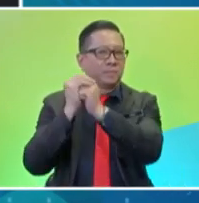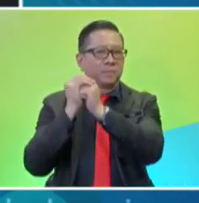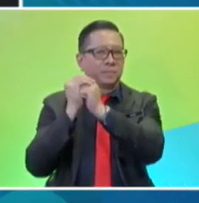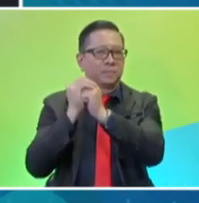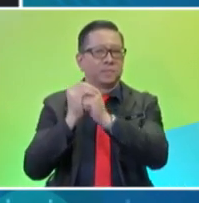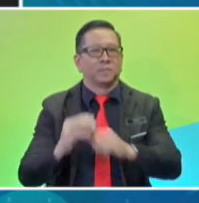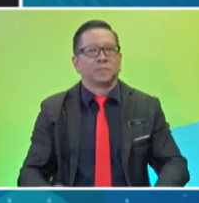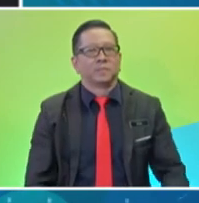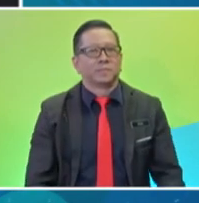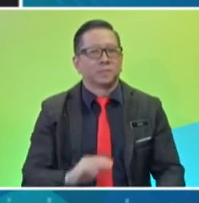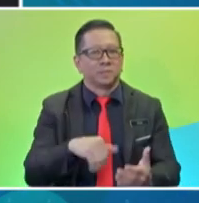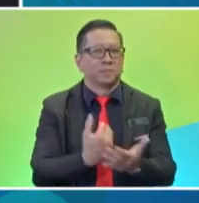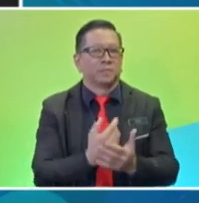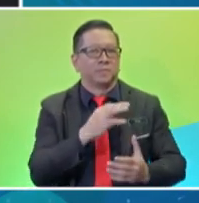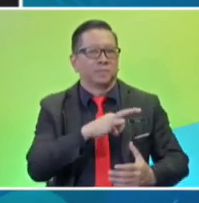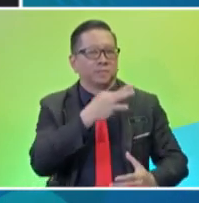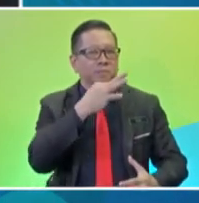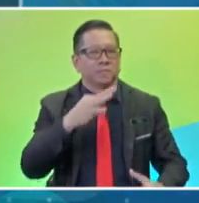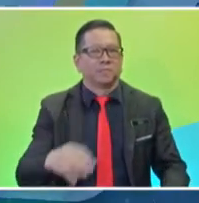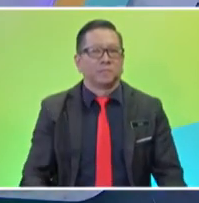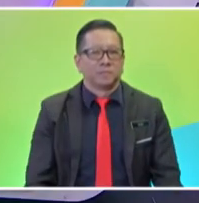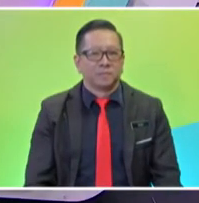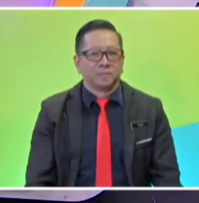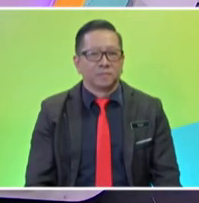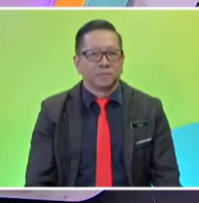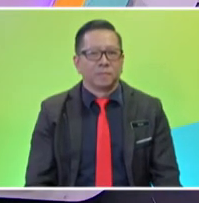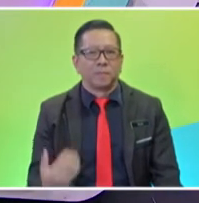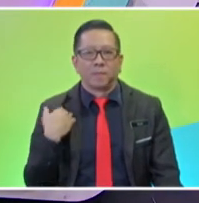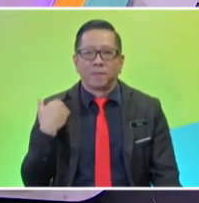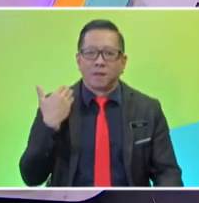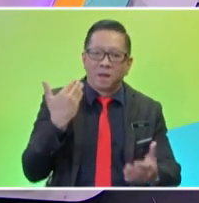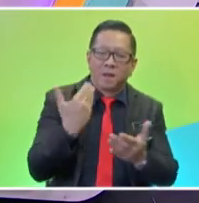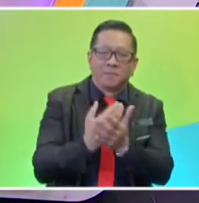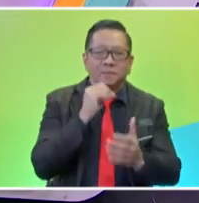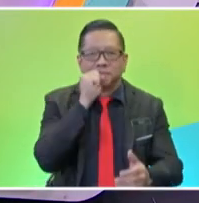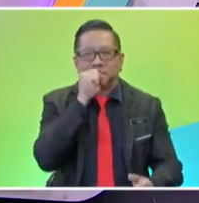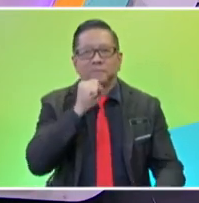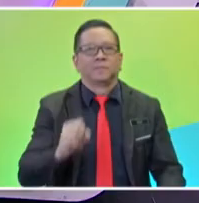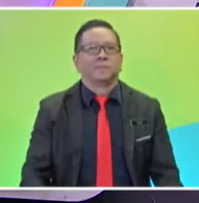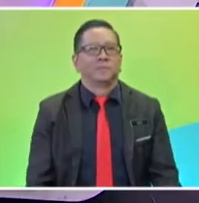semuanya bersemangat semuanya bersemangat ada sampai anak nyanyi